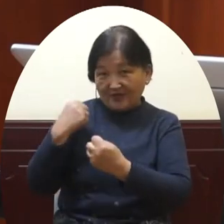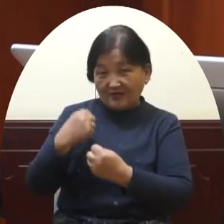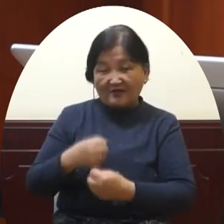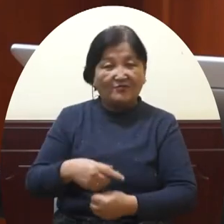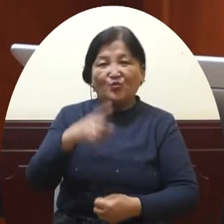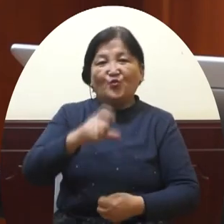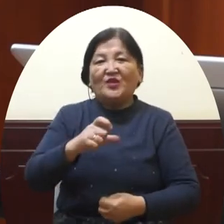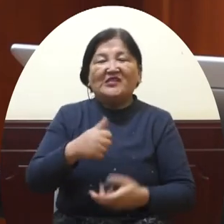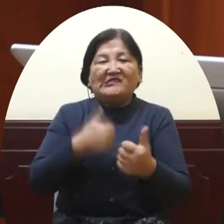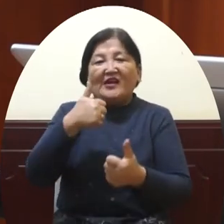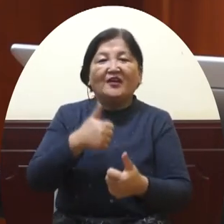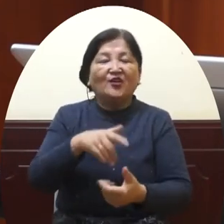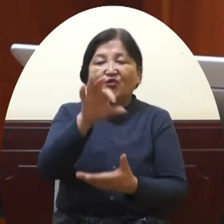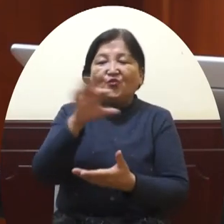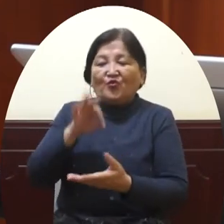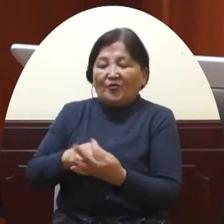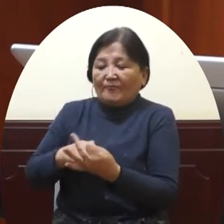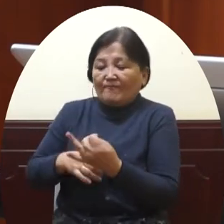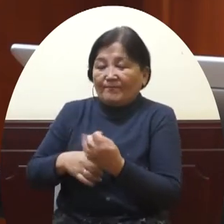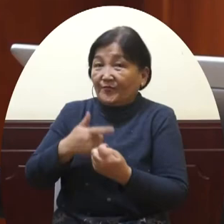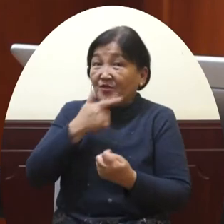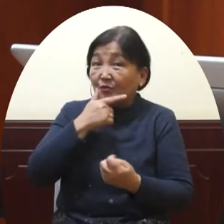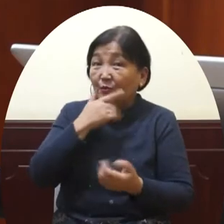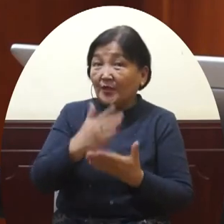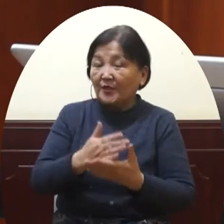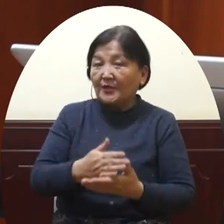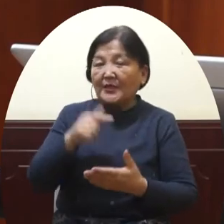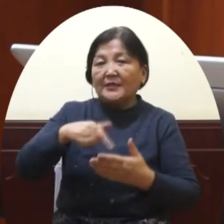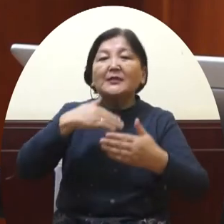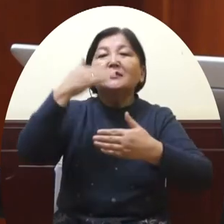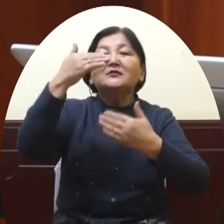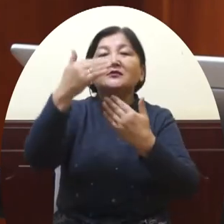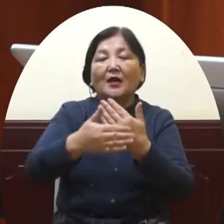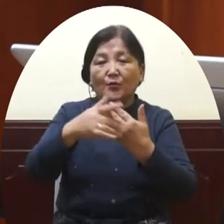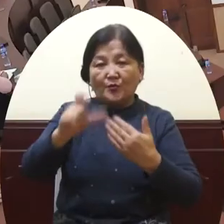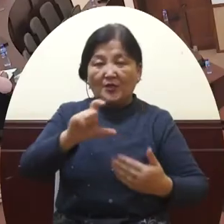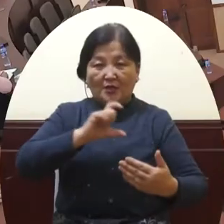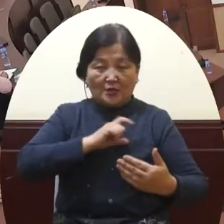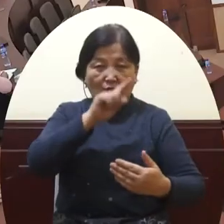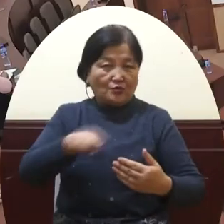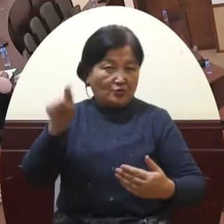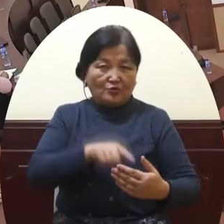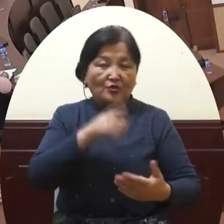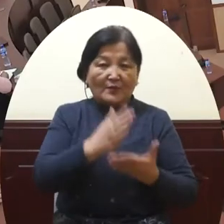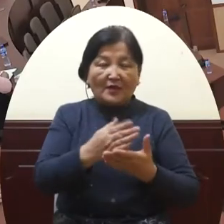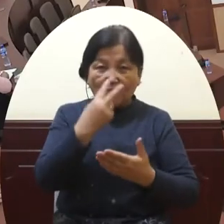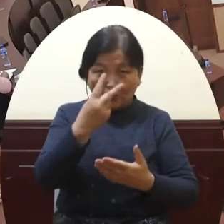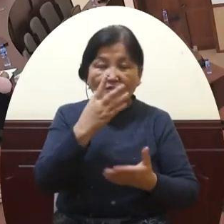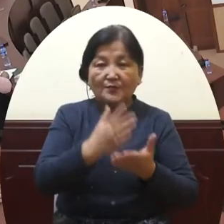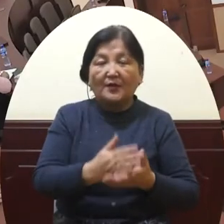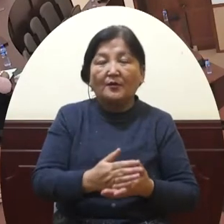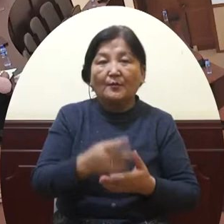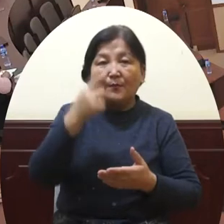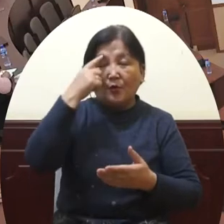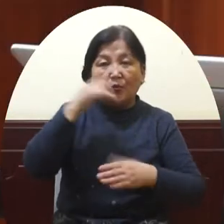Тэгв яагаад гэдэг би мэдэхгүй байна. Энэ чинь цаана хүний эрх зөрчигдөд байна гэдэг үндслийг. Хоёр дахь нь энэ улсын ерөнхийлөгчийн сонгуулийн